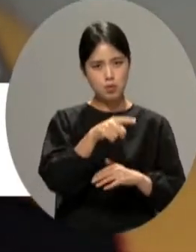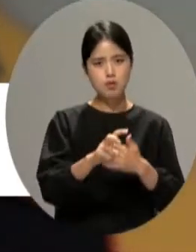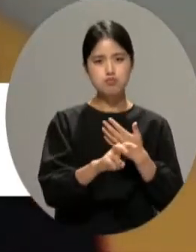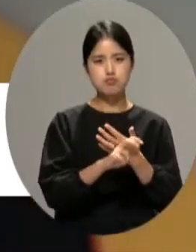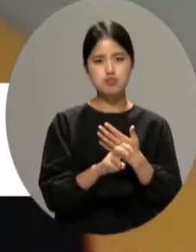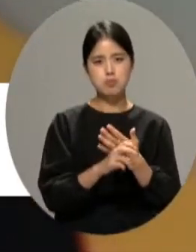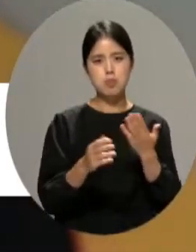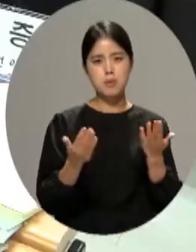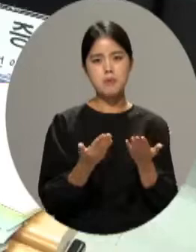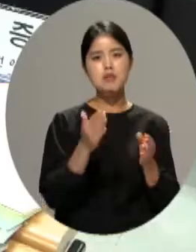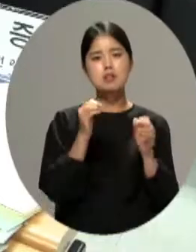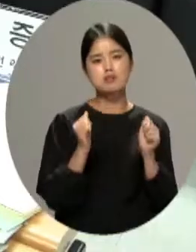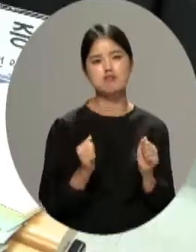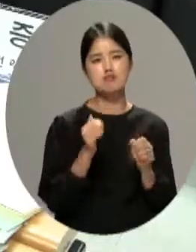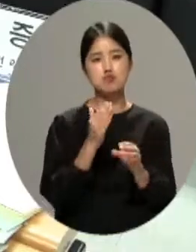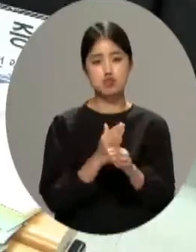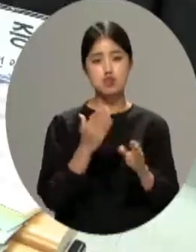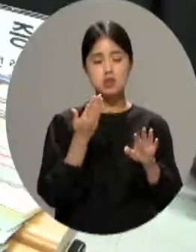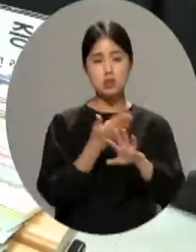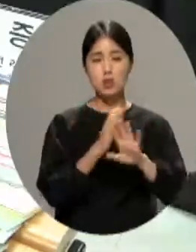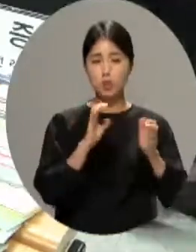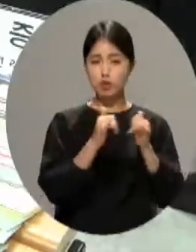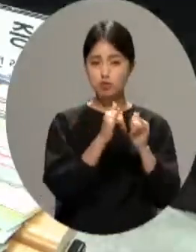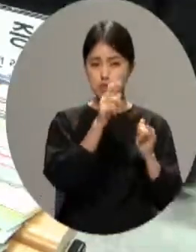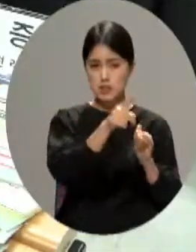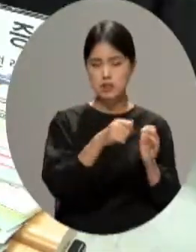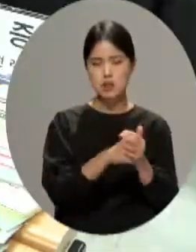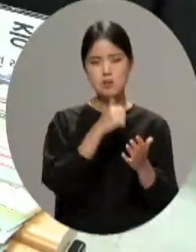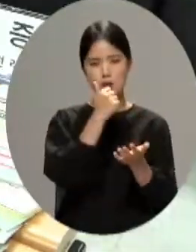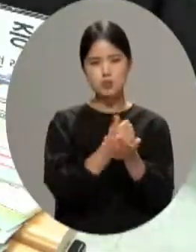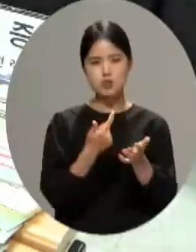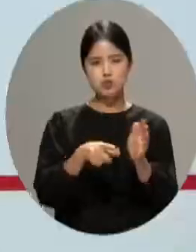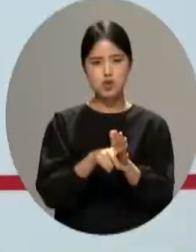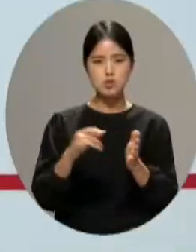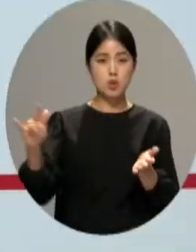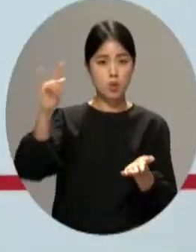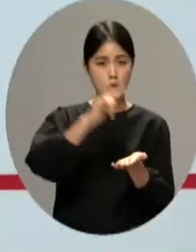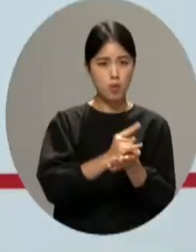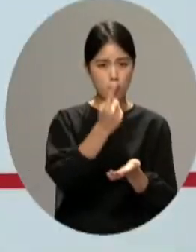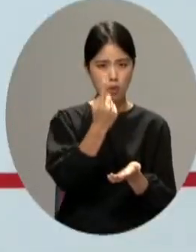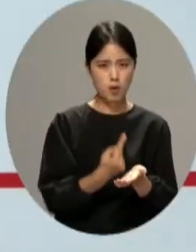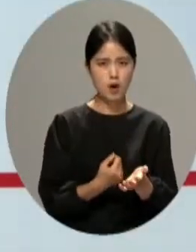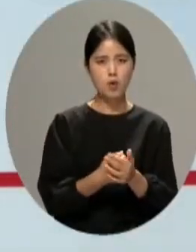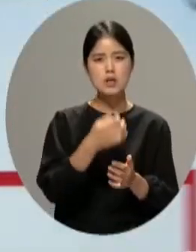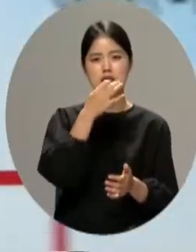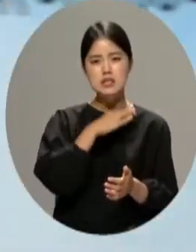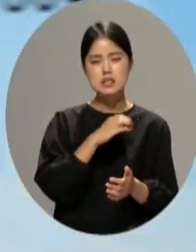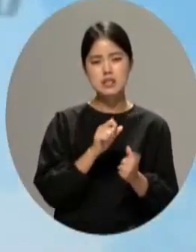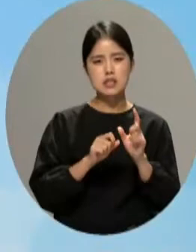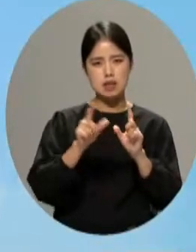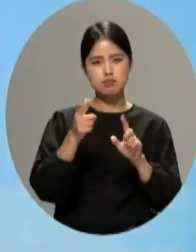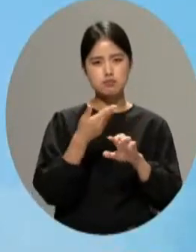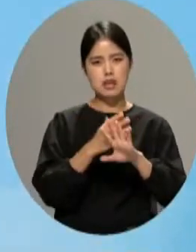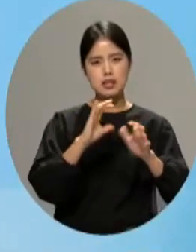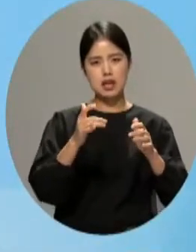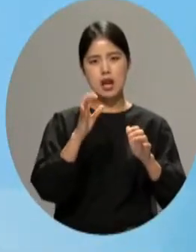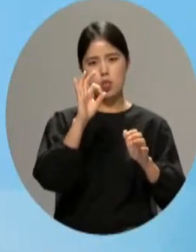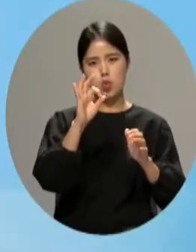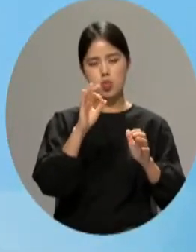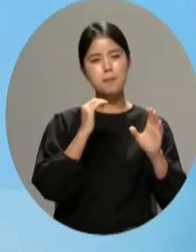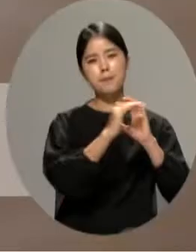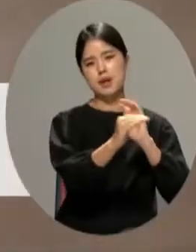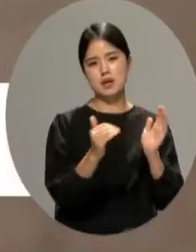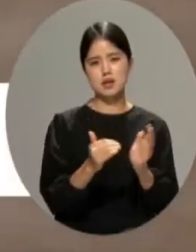이었는데 경찰은 이들이 범행을 위해 입구 캣 꼬 수익금은 대부분 해외로 송금한 것으로 추정하고 있습니다